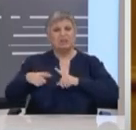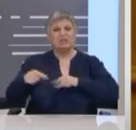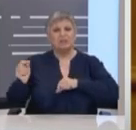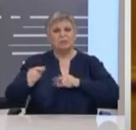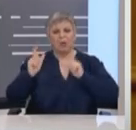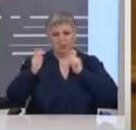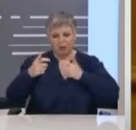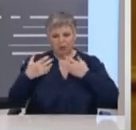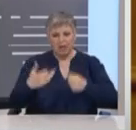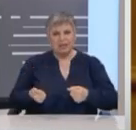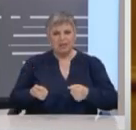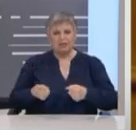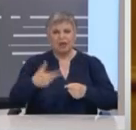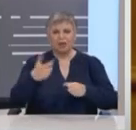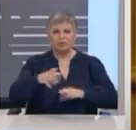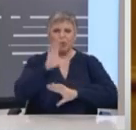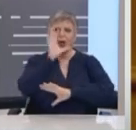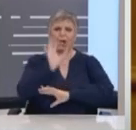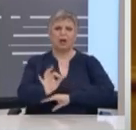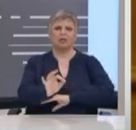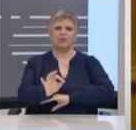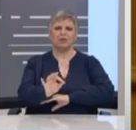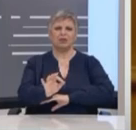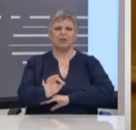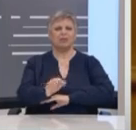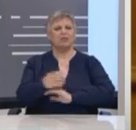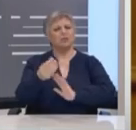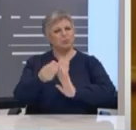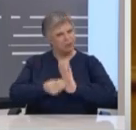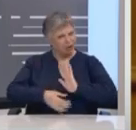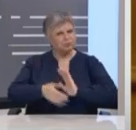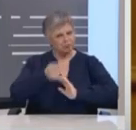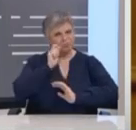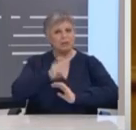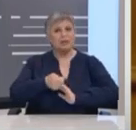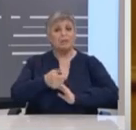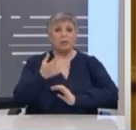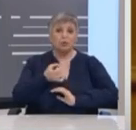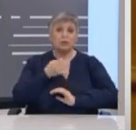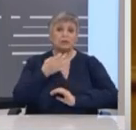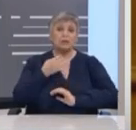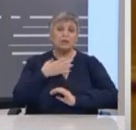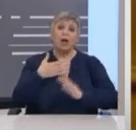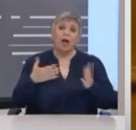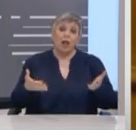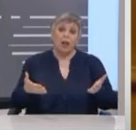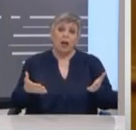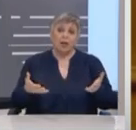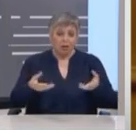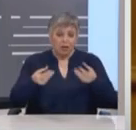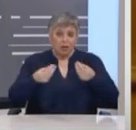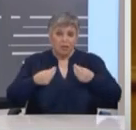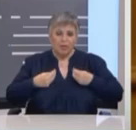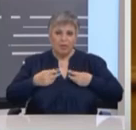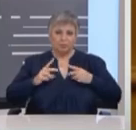αλήθεια. Η αλήθεια, όσο και αν πολλές φορές είναι σκληρή, πάντοτε είναι λυτρωτική. Και πάντοτε μπορεί